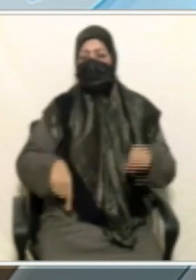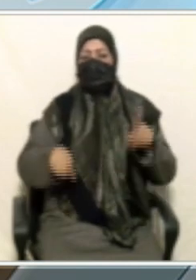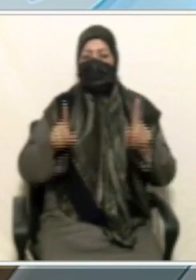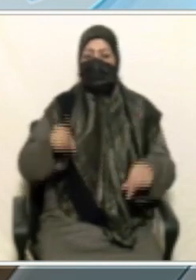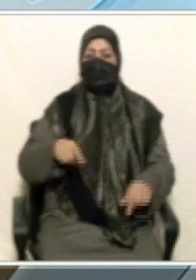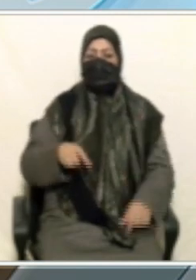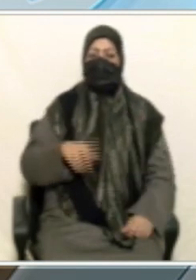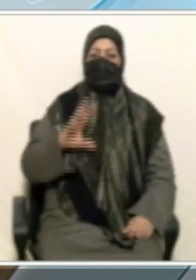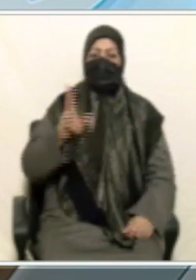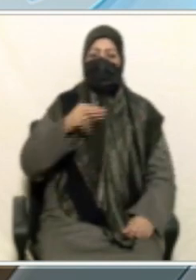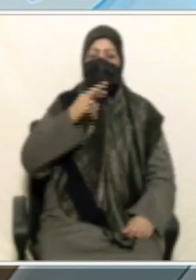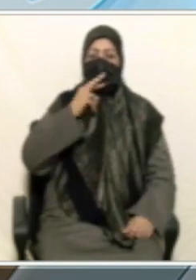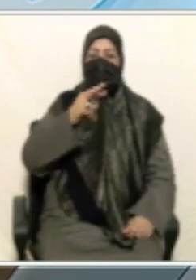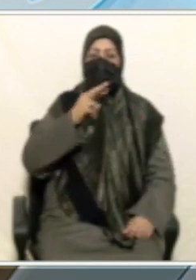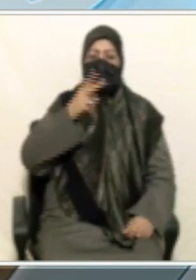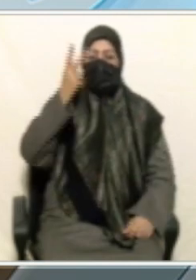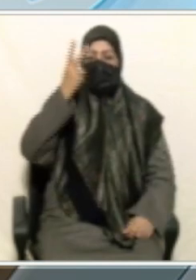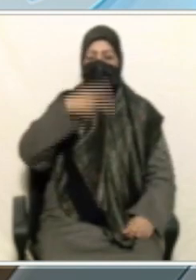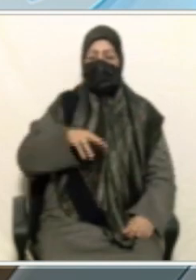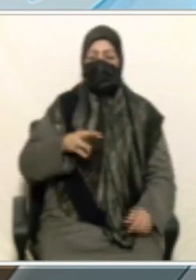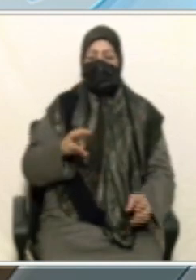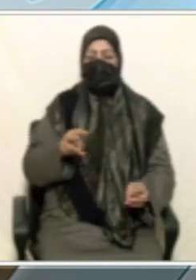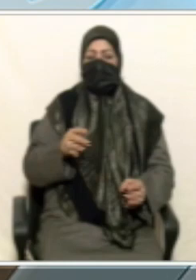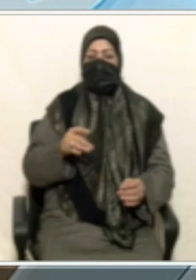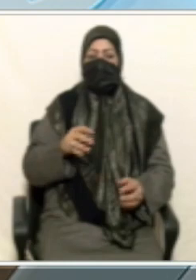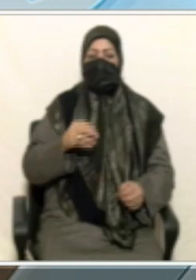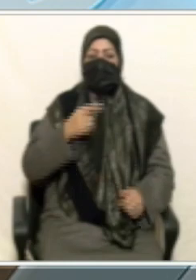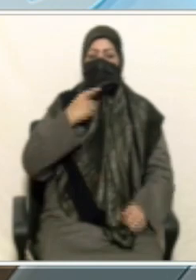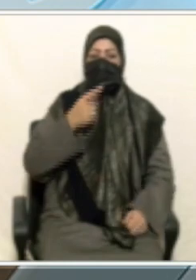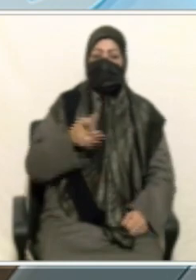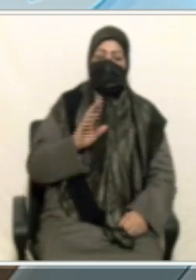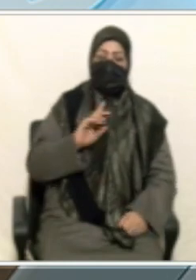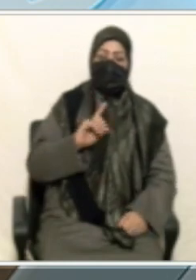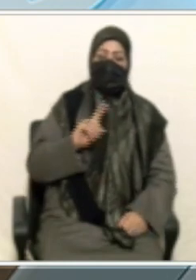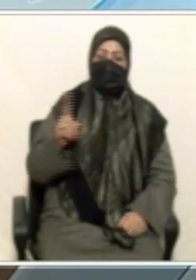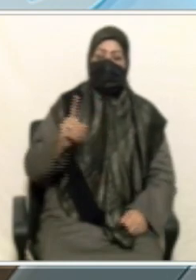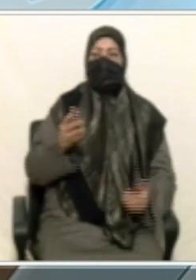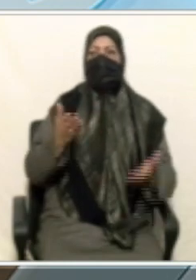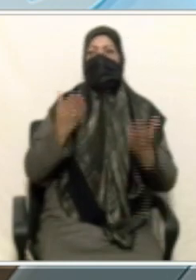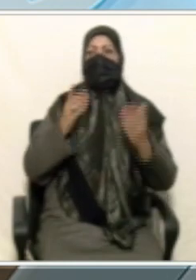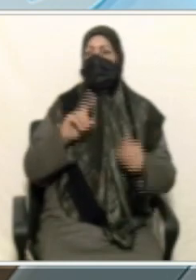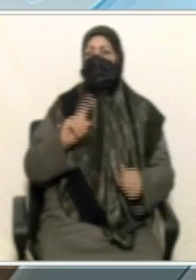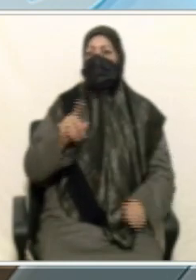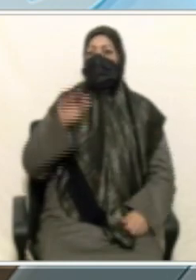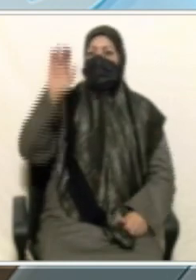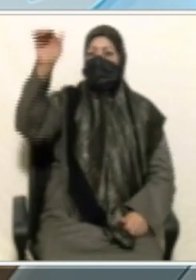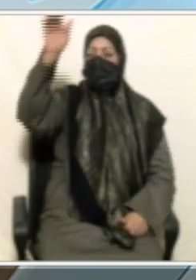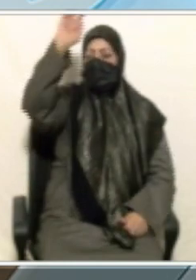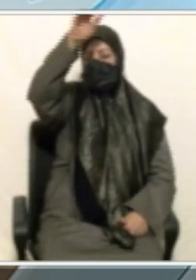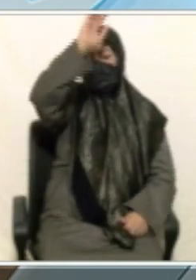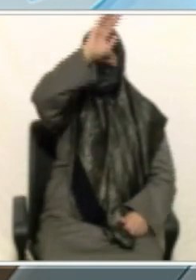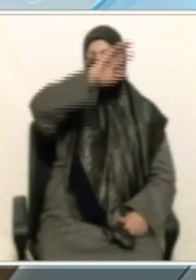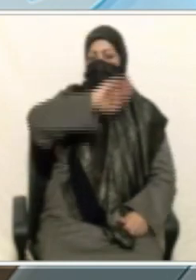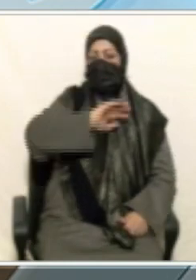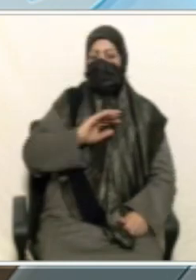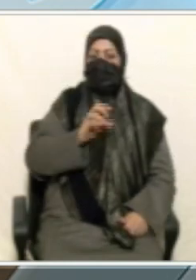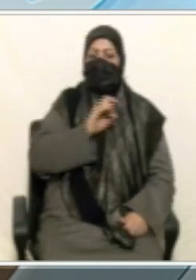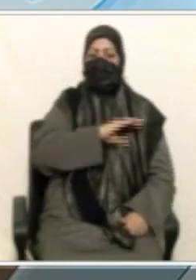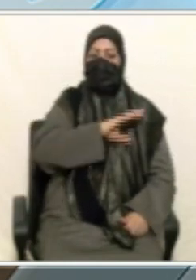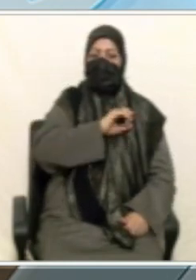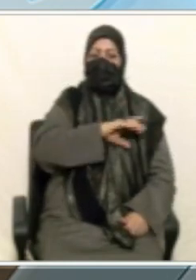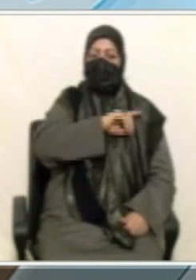وصلوا حتى أن بعضهم لا يدعو لأهل غزة وكأنه قد فرح بما صنعته يهود بهم.